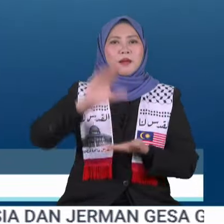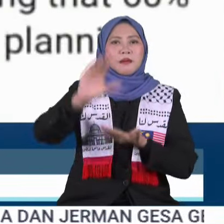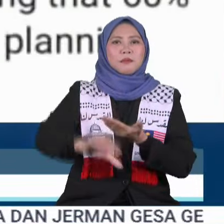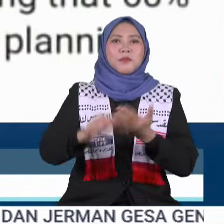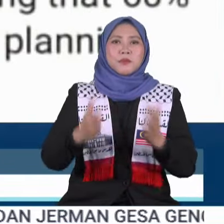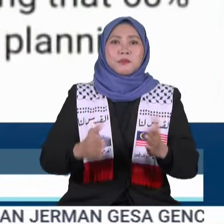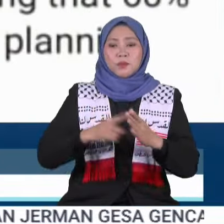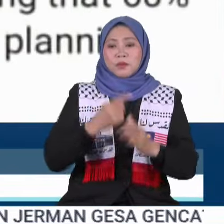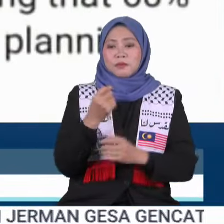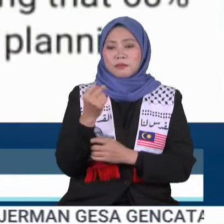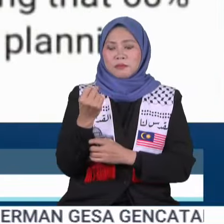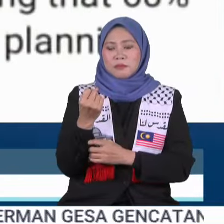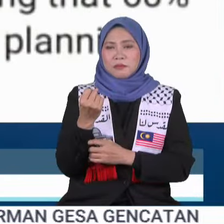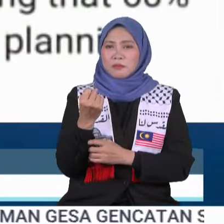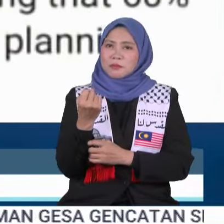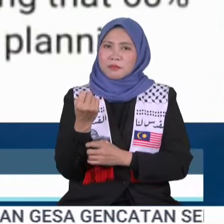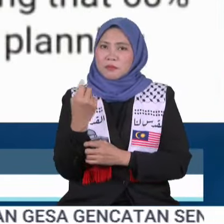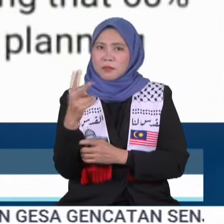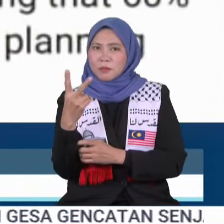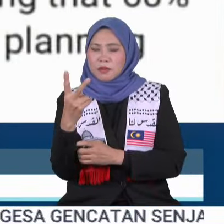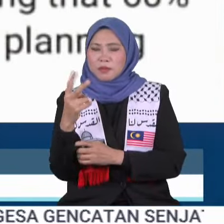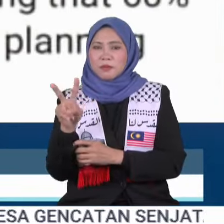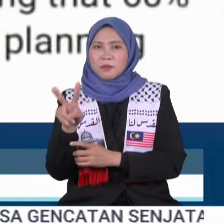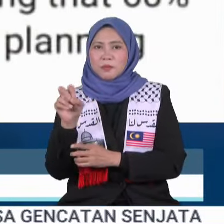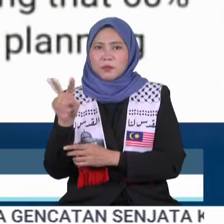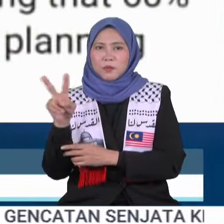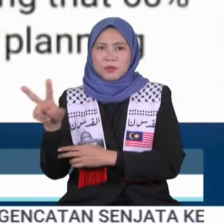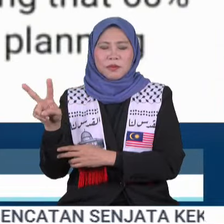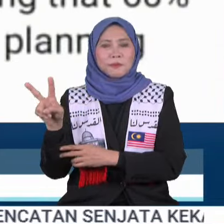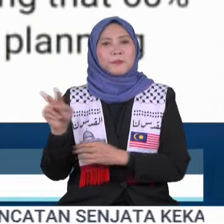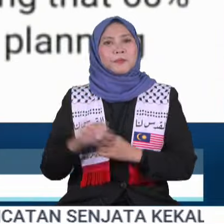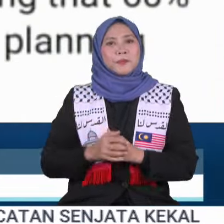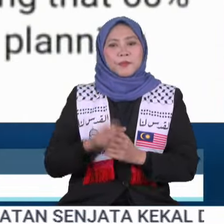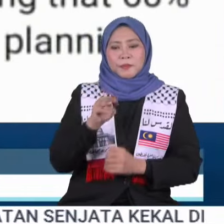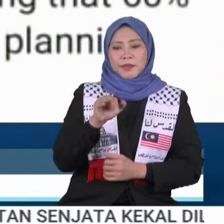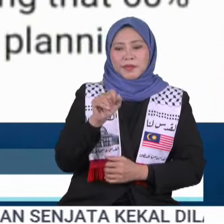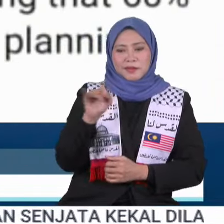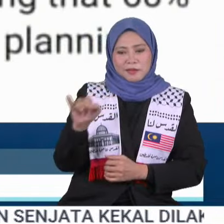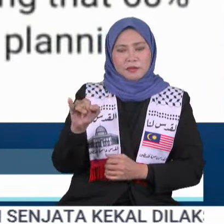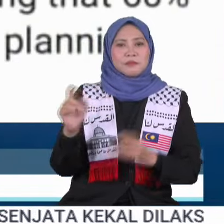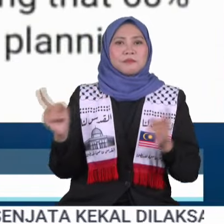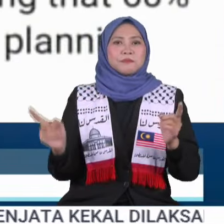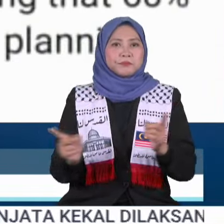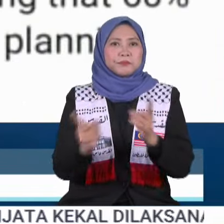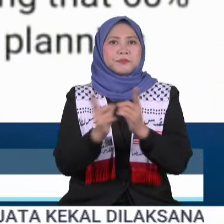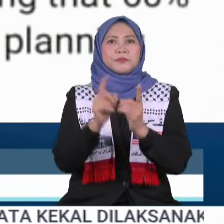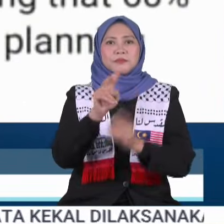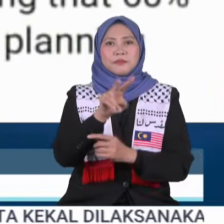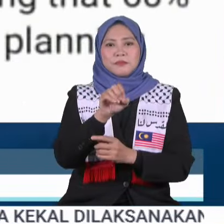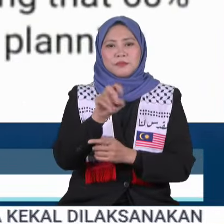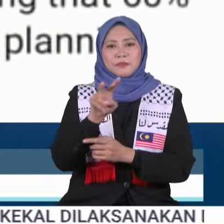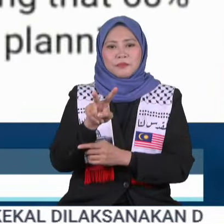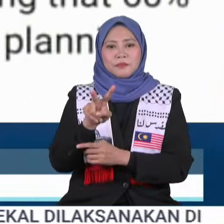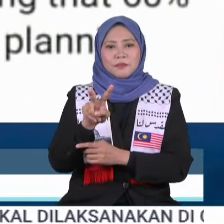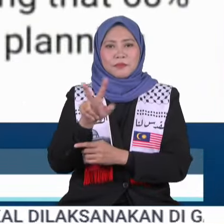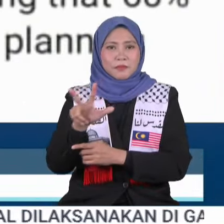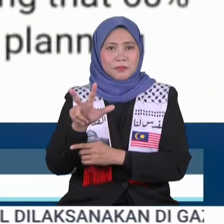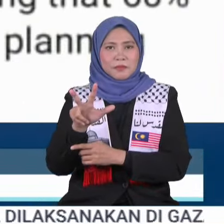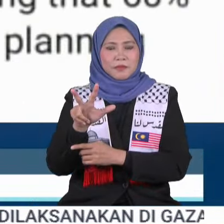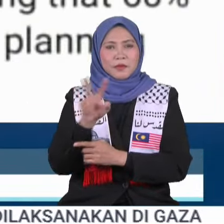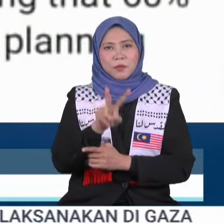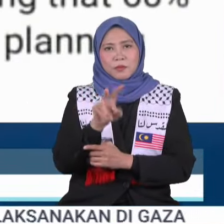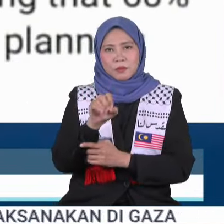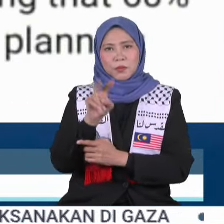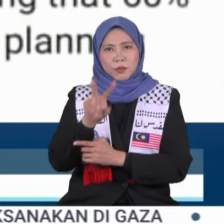sejak disember 2022 Miti mengalu-alukan penemuan daripada Eis 23 2023